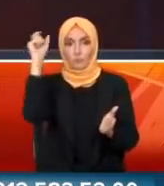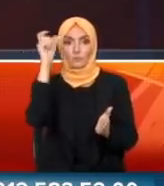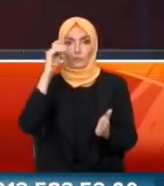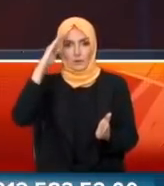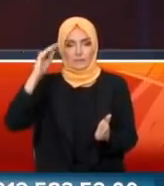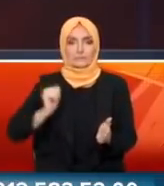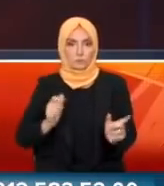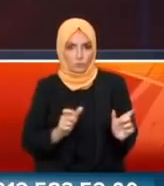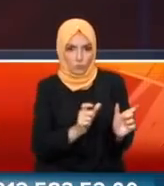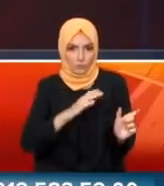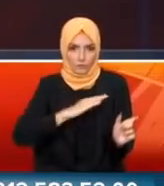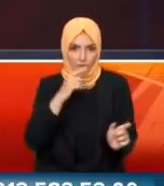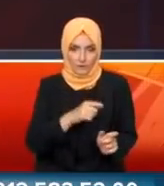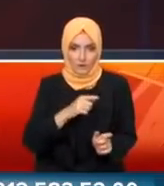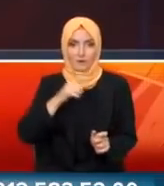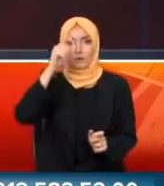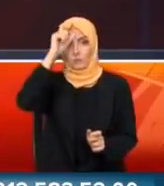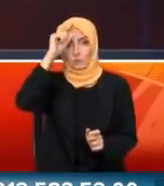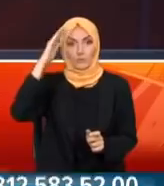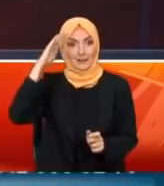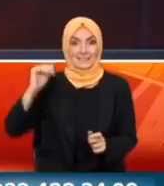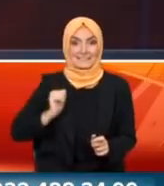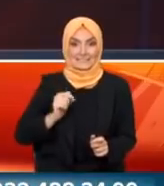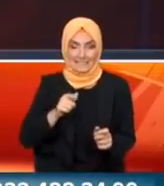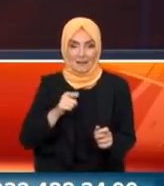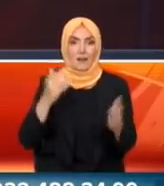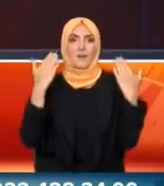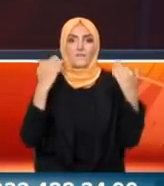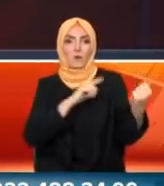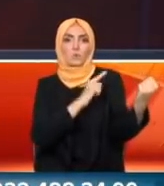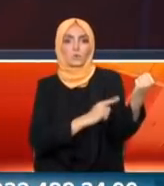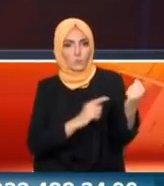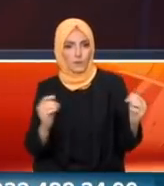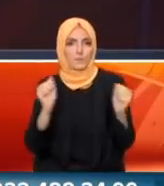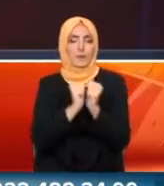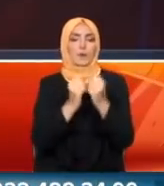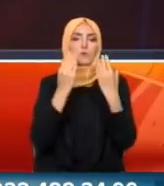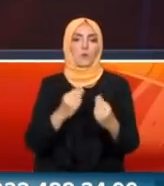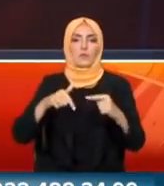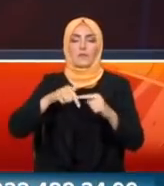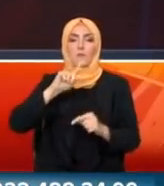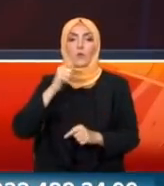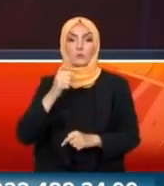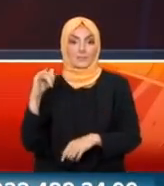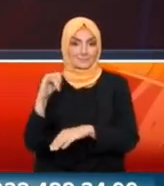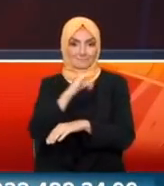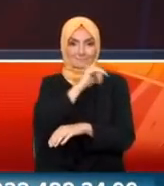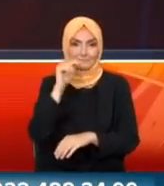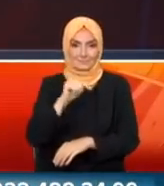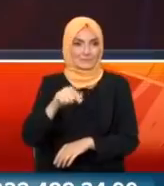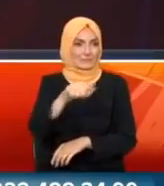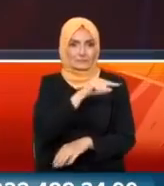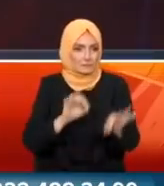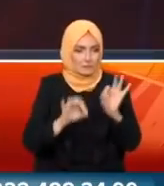donanması koruyordu. Donanmamıza hava kuvvetleri de katıldı. F-16'lar Oruç Reis'in çevresinde kuş